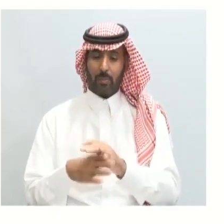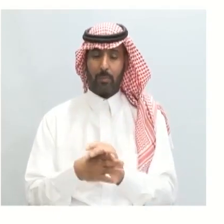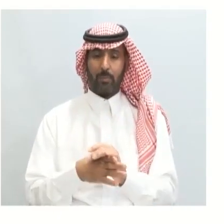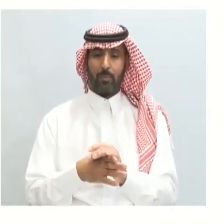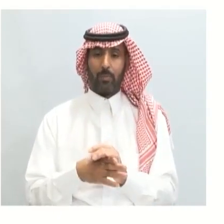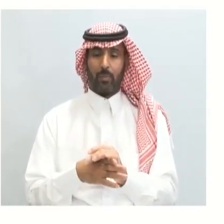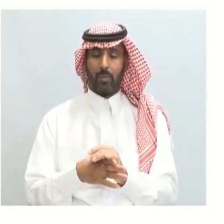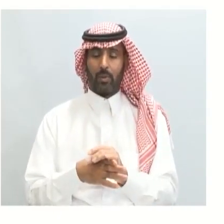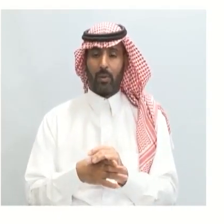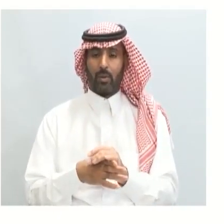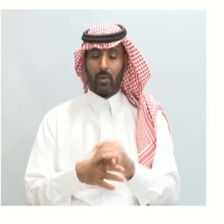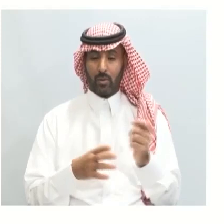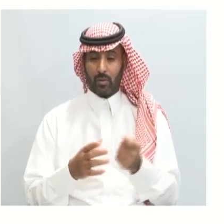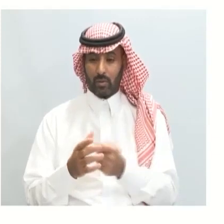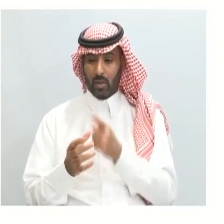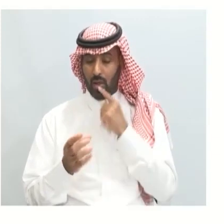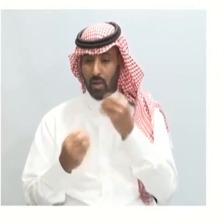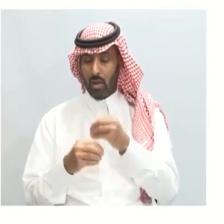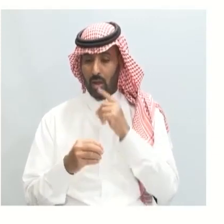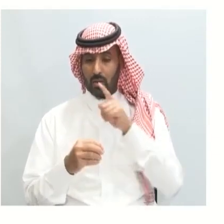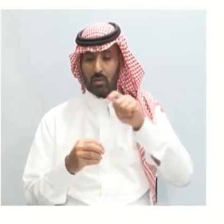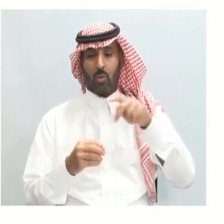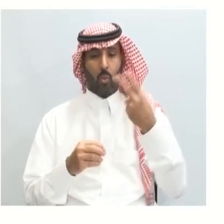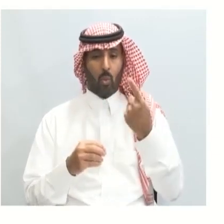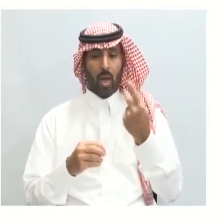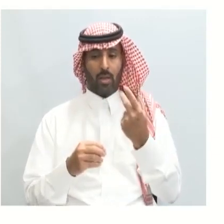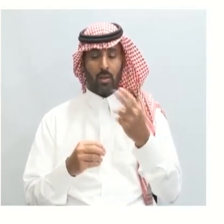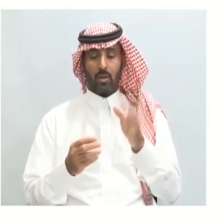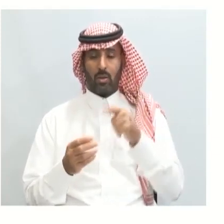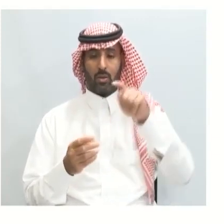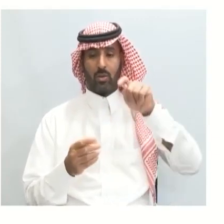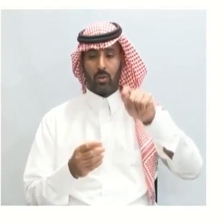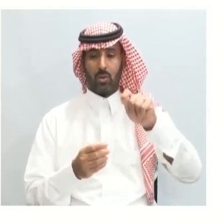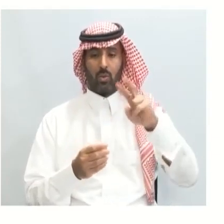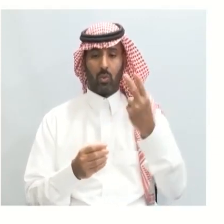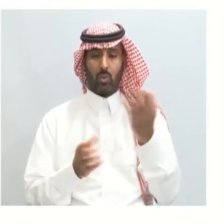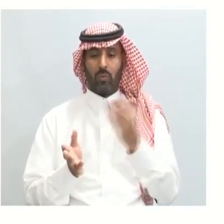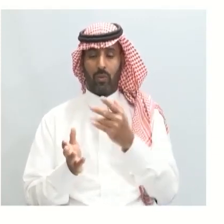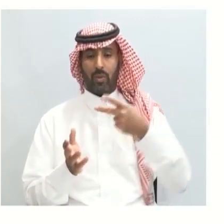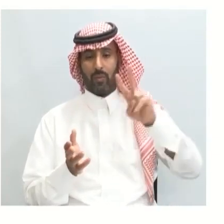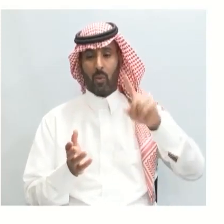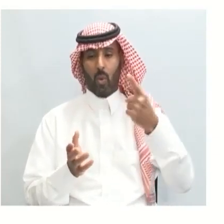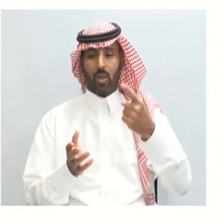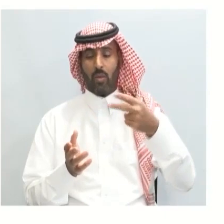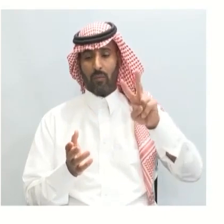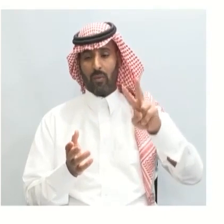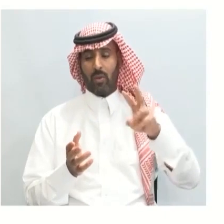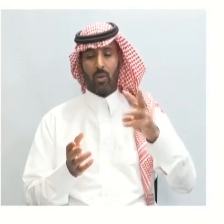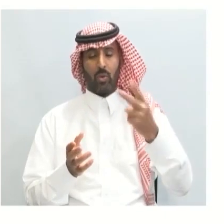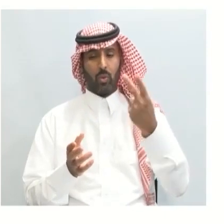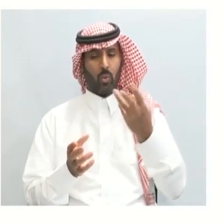هو تحليل المساله بالنسبه للمعطيات اعطاني التي 1 والتي 2 واعطاني الفي 1 المطلوب هو الفي